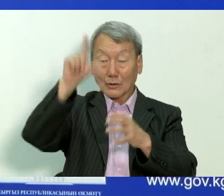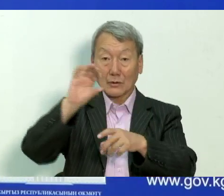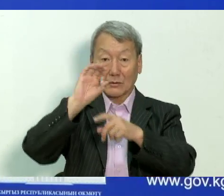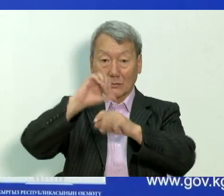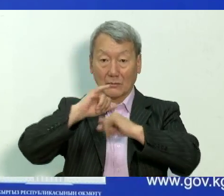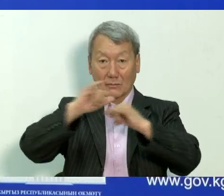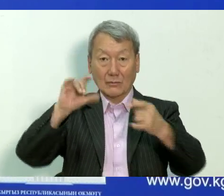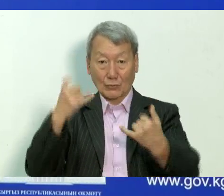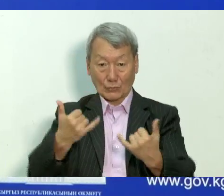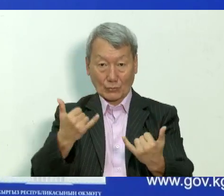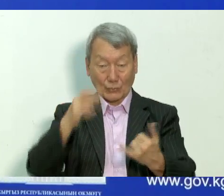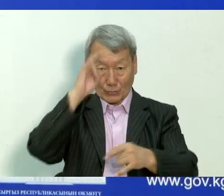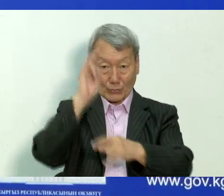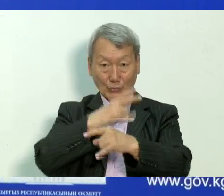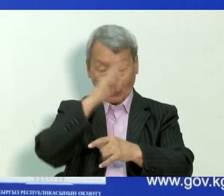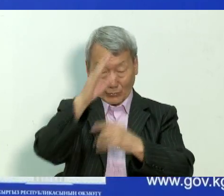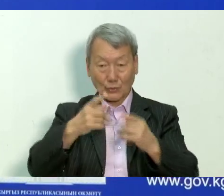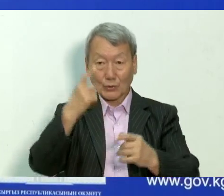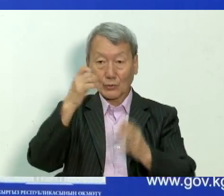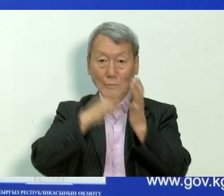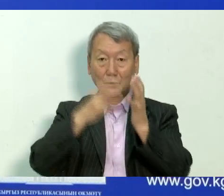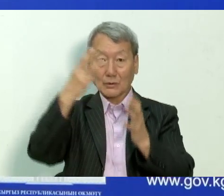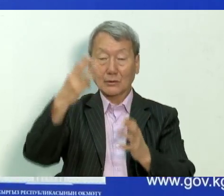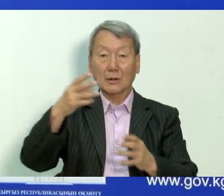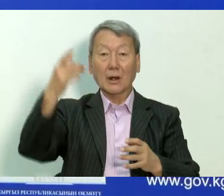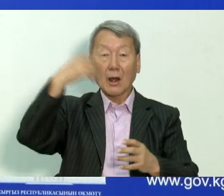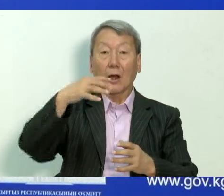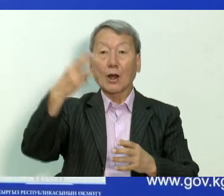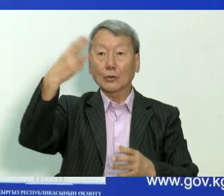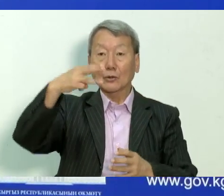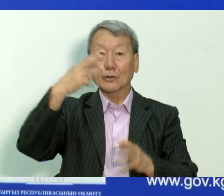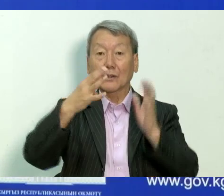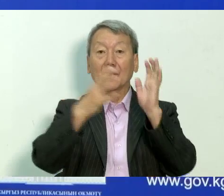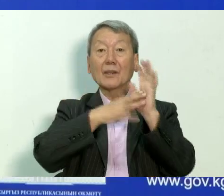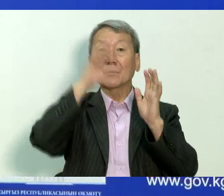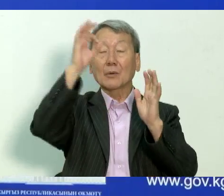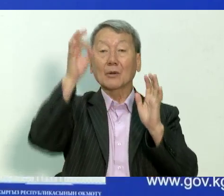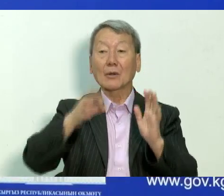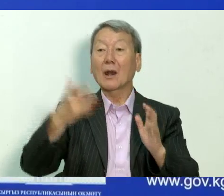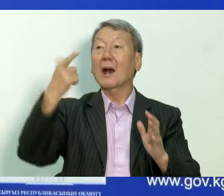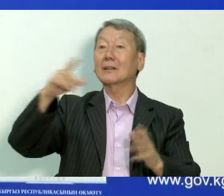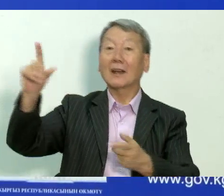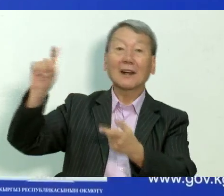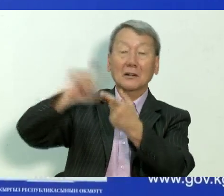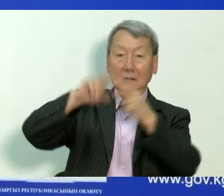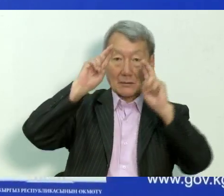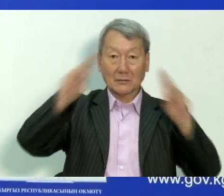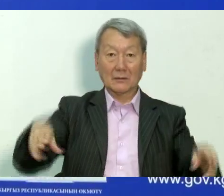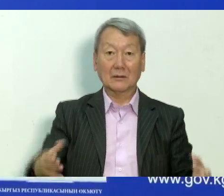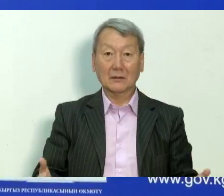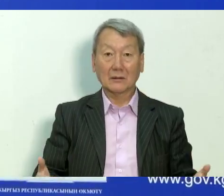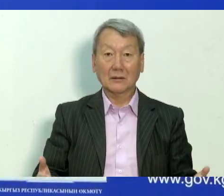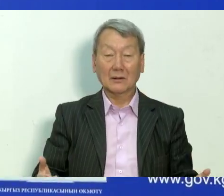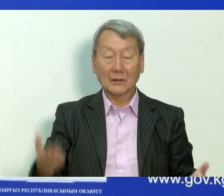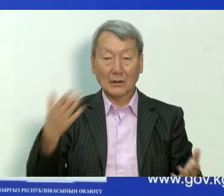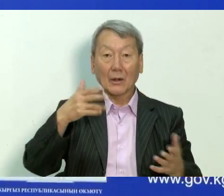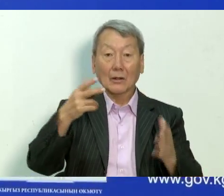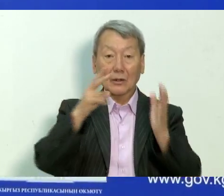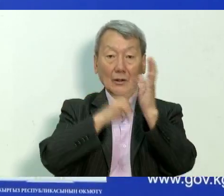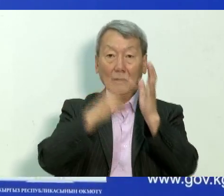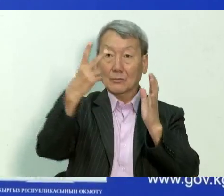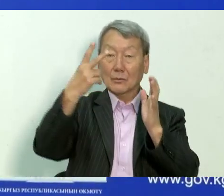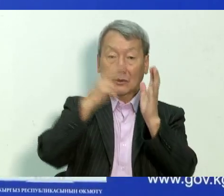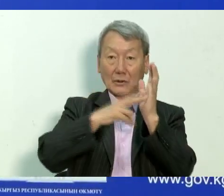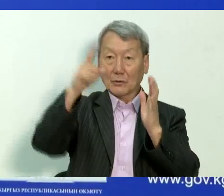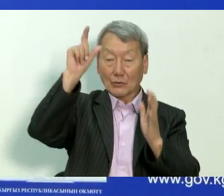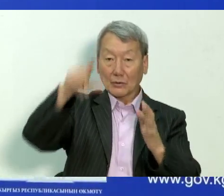белгилүү болду. Анын 39% кайсыл жактан жуктурганы белгисиз. Бул 71 адам болуп